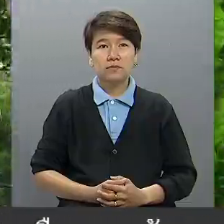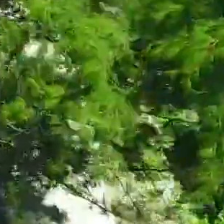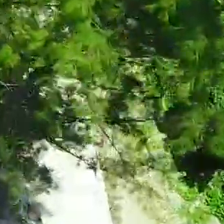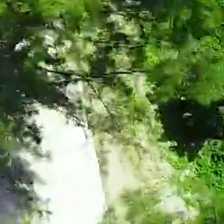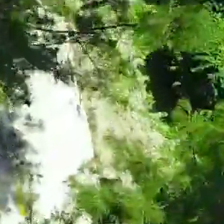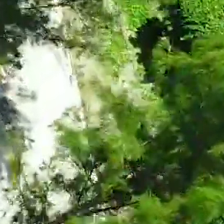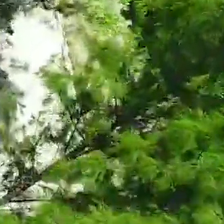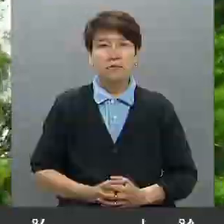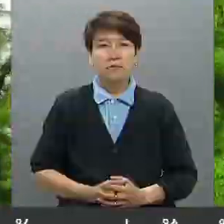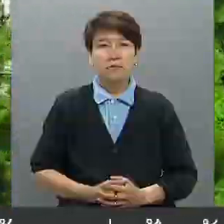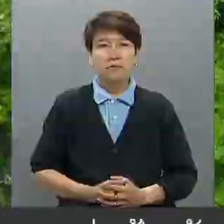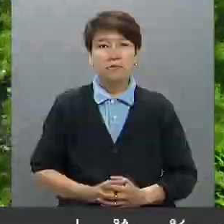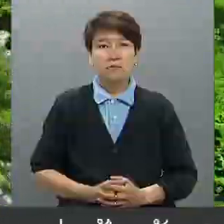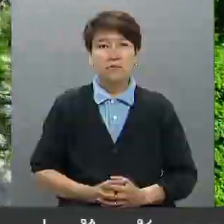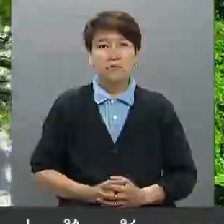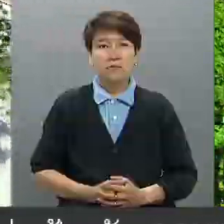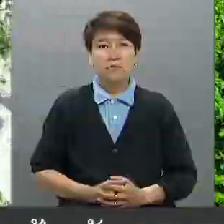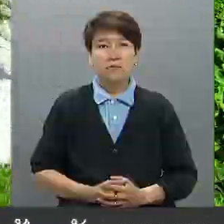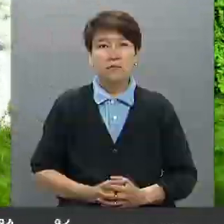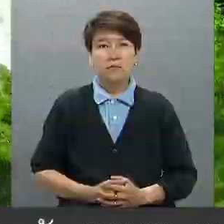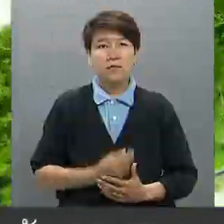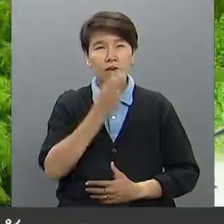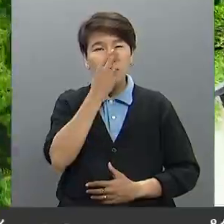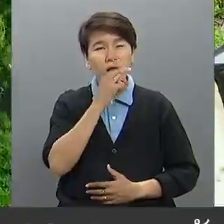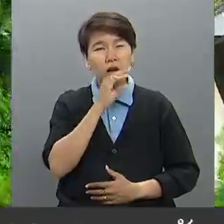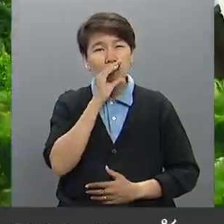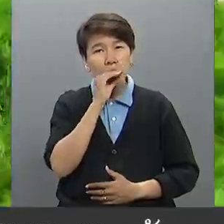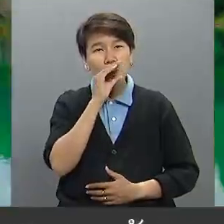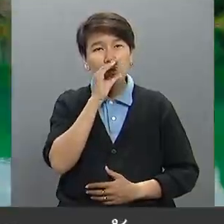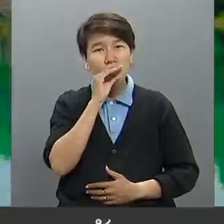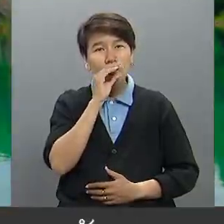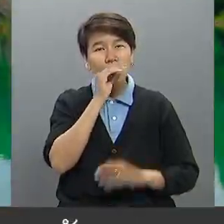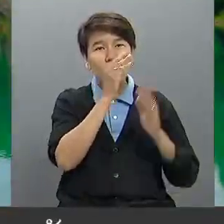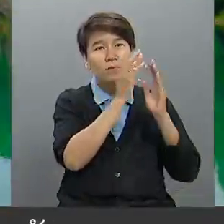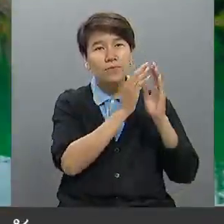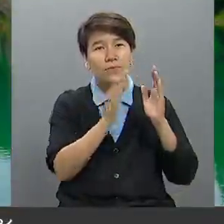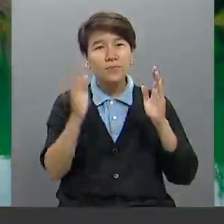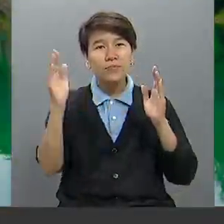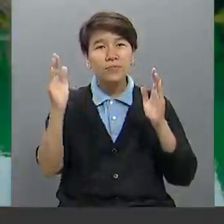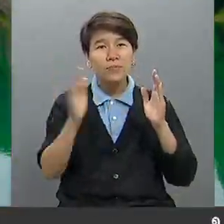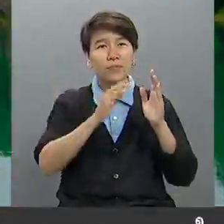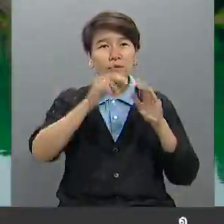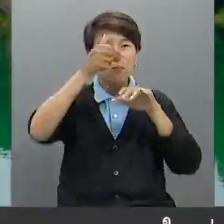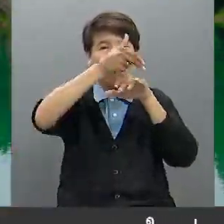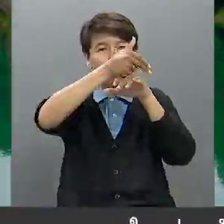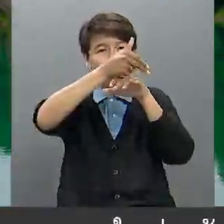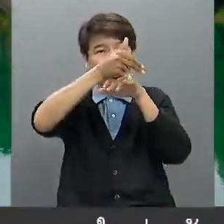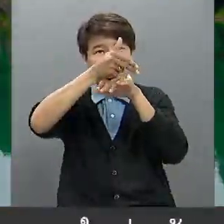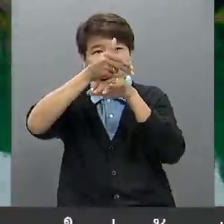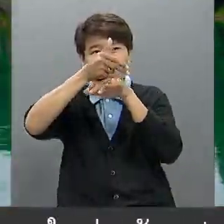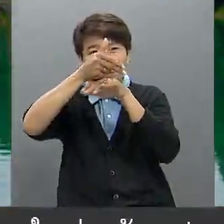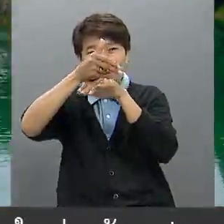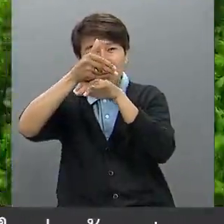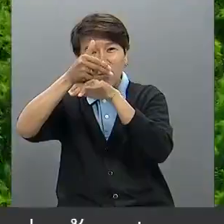ต้องทำเสียงให้เคล้าคลอแล้วก็ไปกับภาพครับคุณชสาคุณพักนะ คือจะบอกว่าเหมือนหรือไม่เหมือนสวิตเซอร์